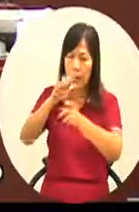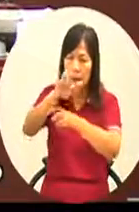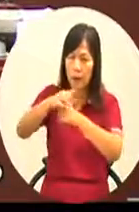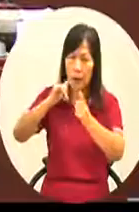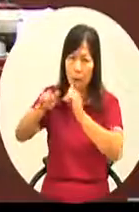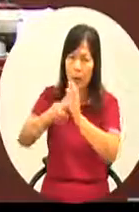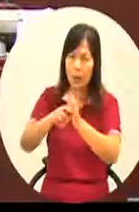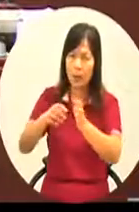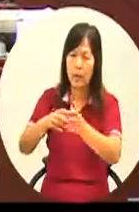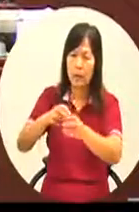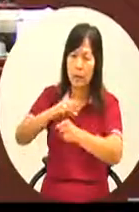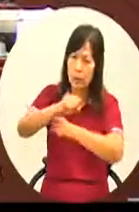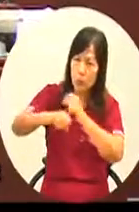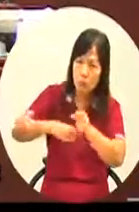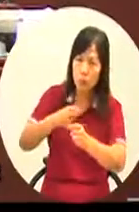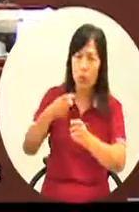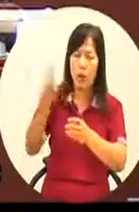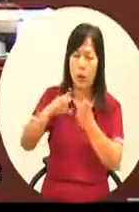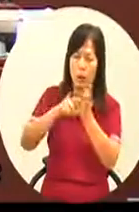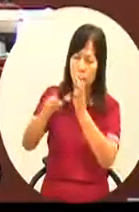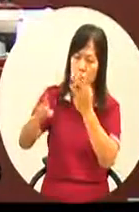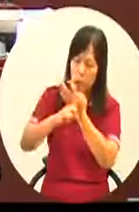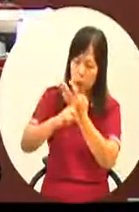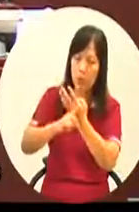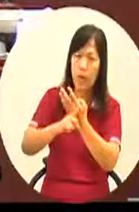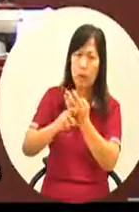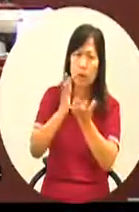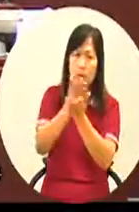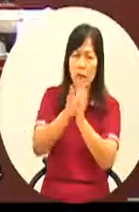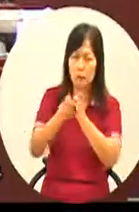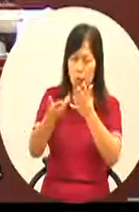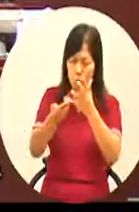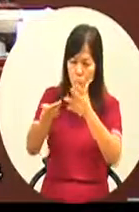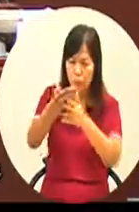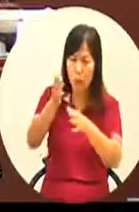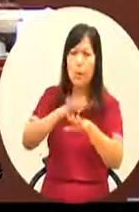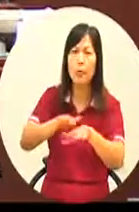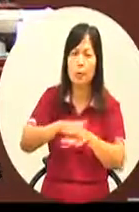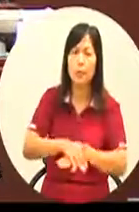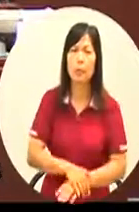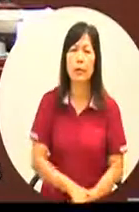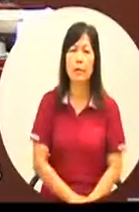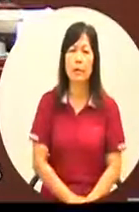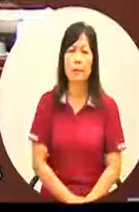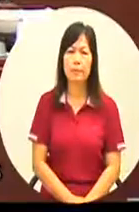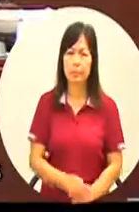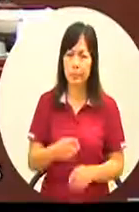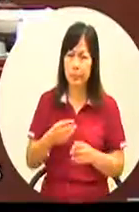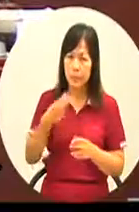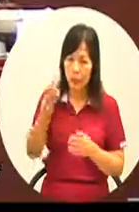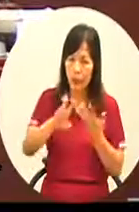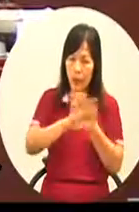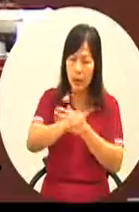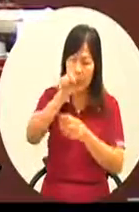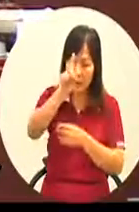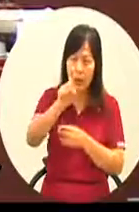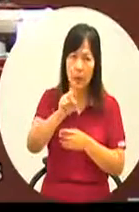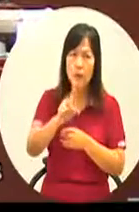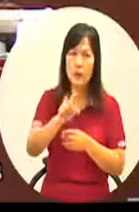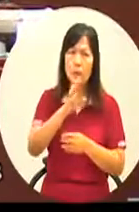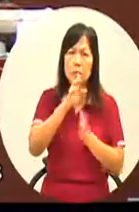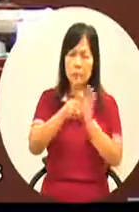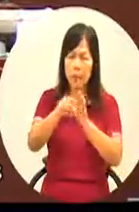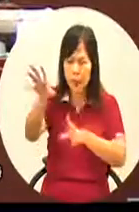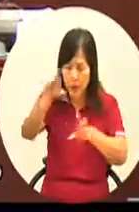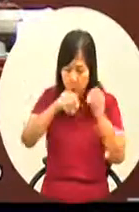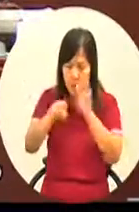个速度啊，一方面专业度，这款拢会来做这提升。啊，至于头段议员咧提到讲，是毋是因的资料